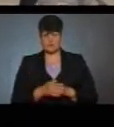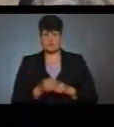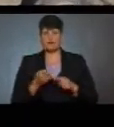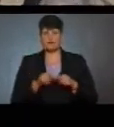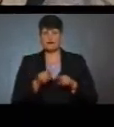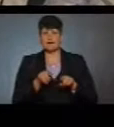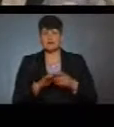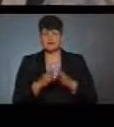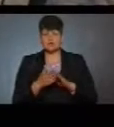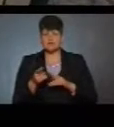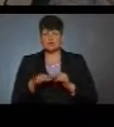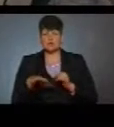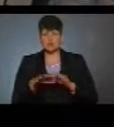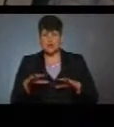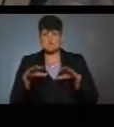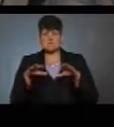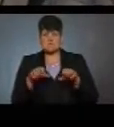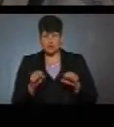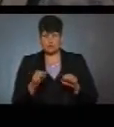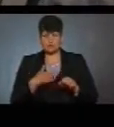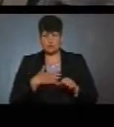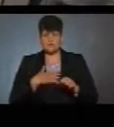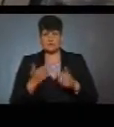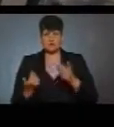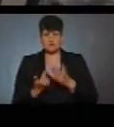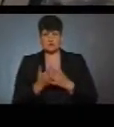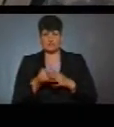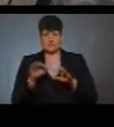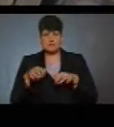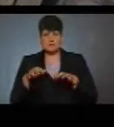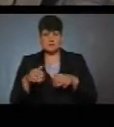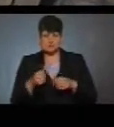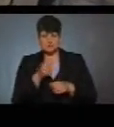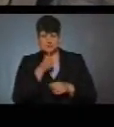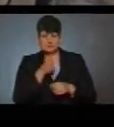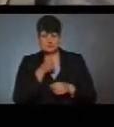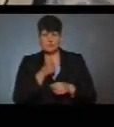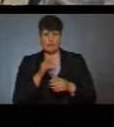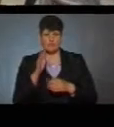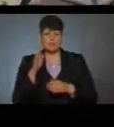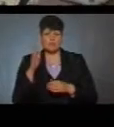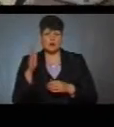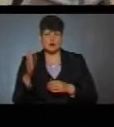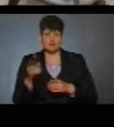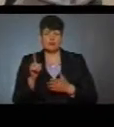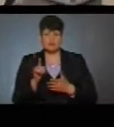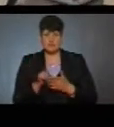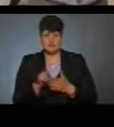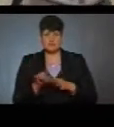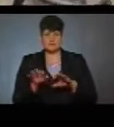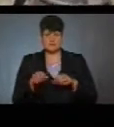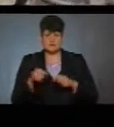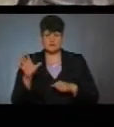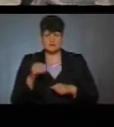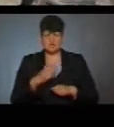що територія захоплюється наша, ну як захоплюється, ми її знову відвоюємо, ну, і в подальшому повинні відвоювати всі